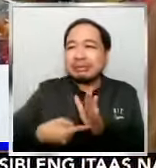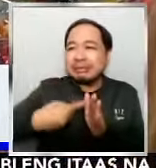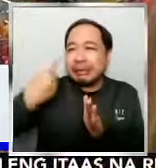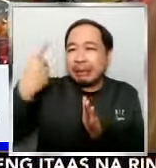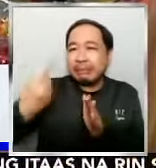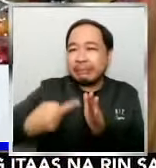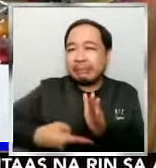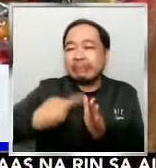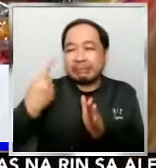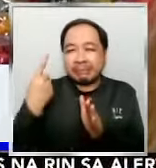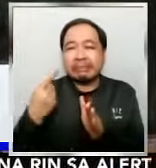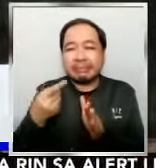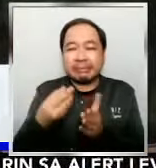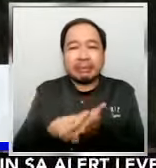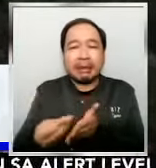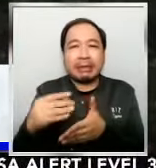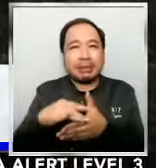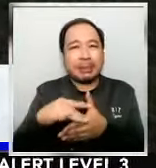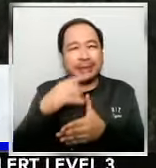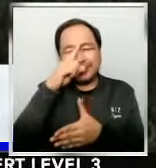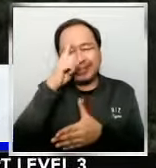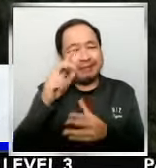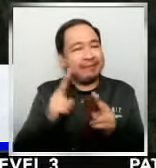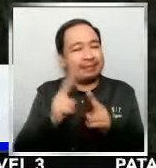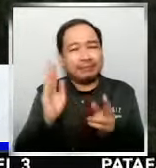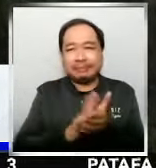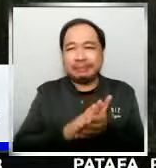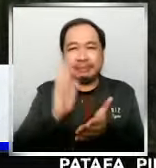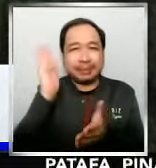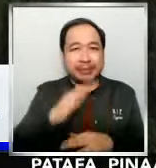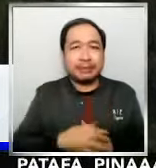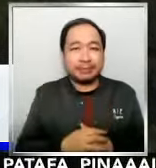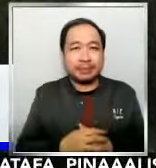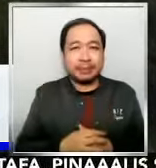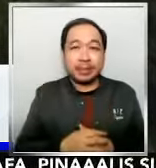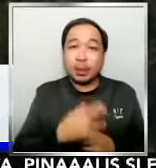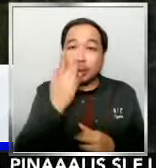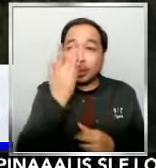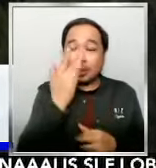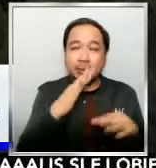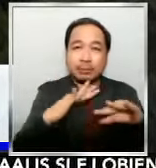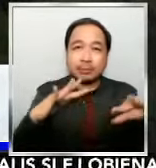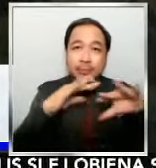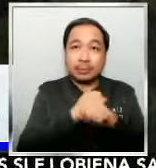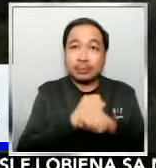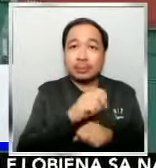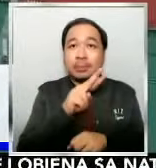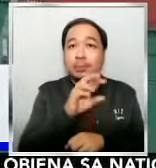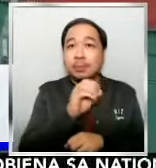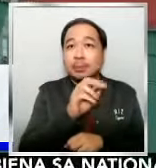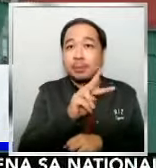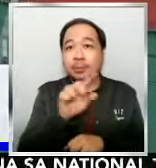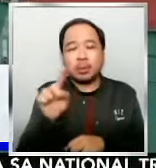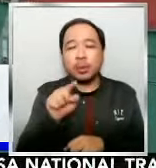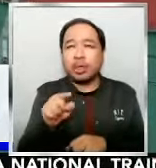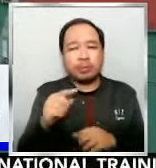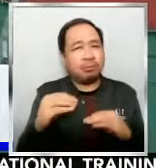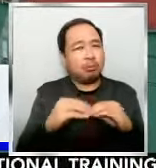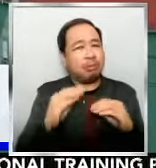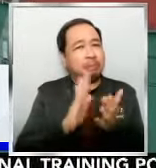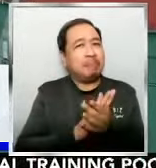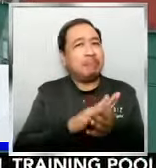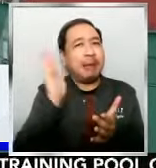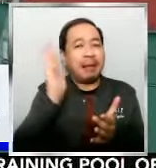po, sobrang mahal na nga. Sa pagtatapos kasi ng 2021, mas mataas kaysa sa inaasahan na naging inflation rate